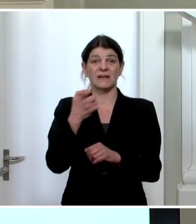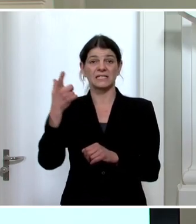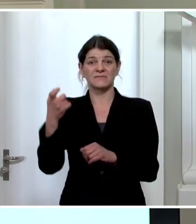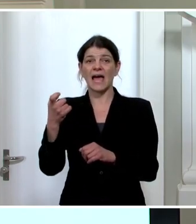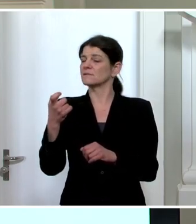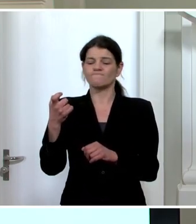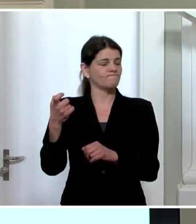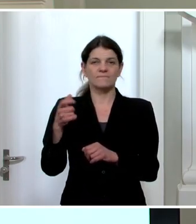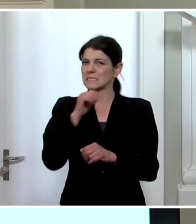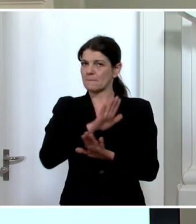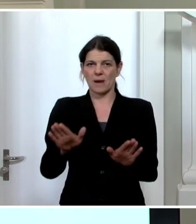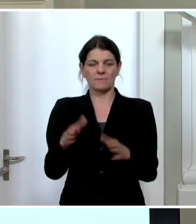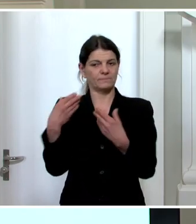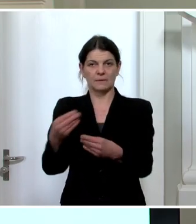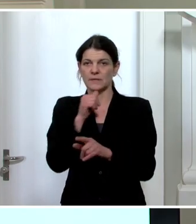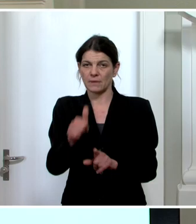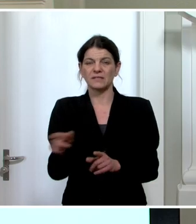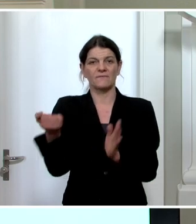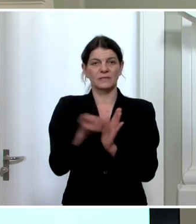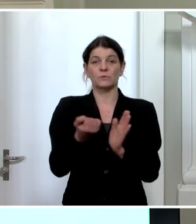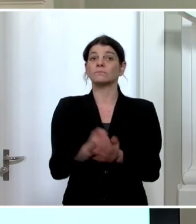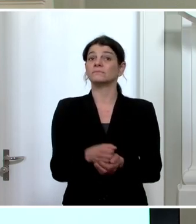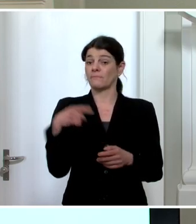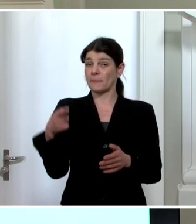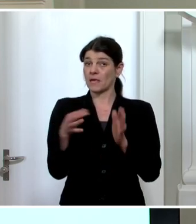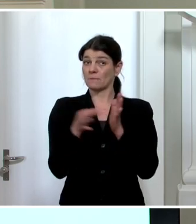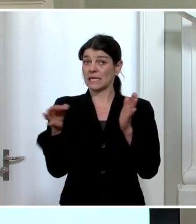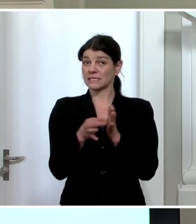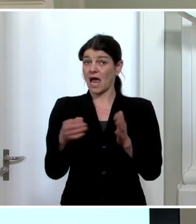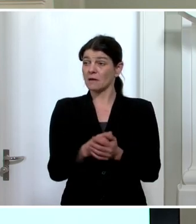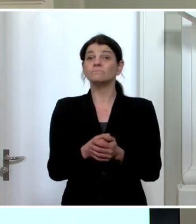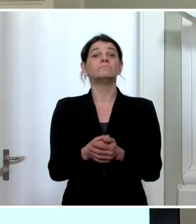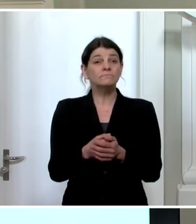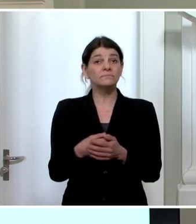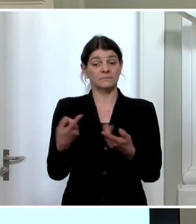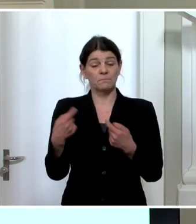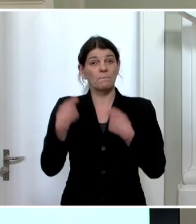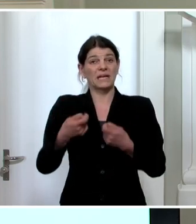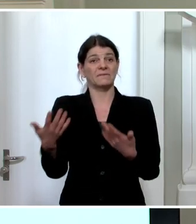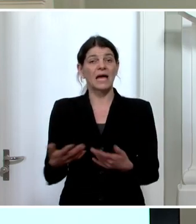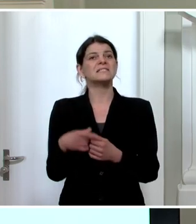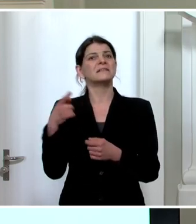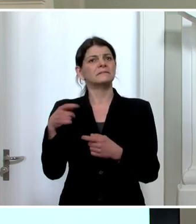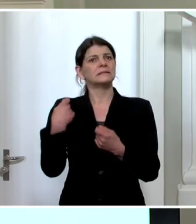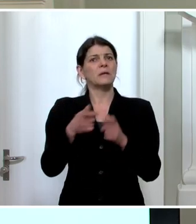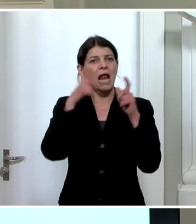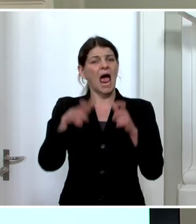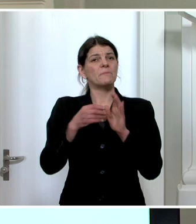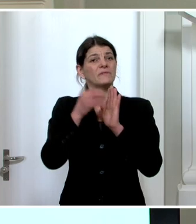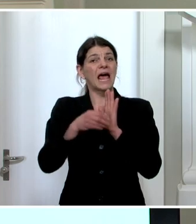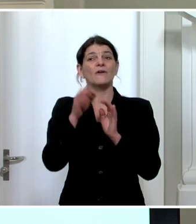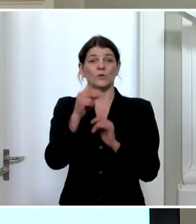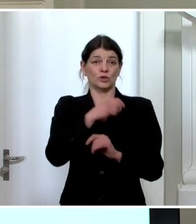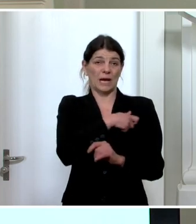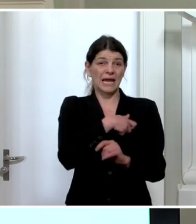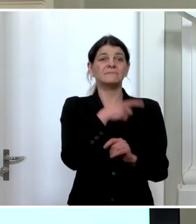2020 einzustellen. Diese Maßnahme hat infolge des Rahmenvertrages mit der Schweiz auch Gültigkeit für